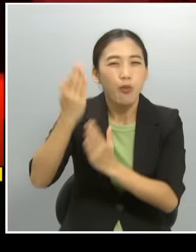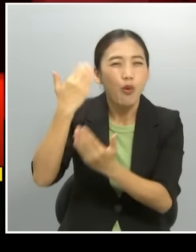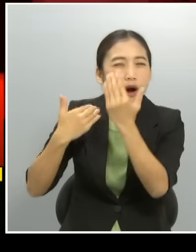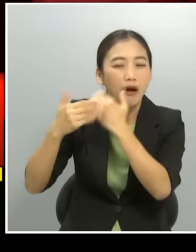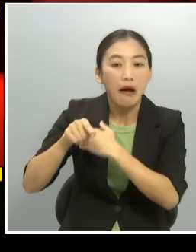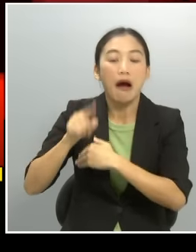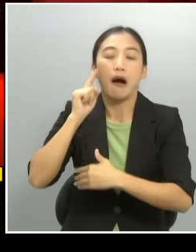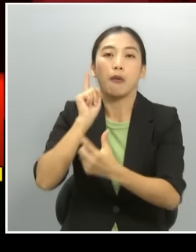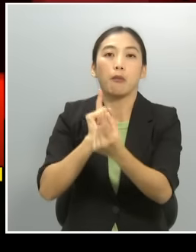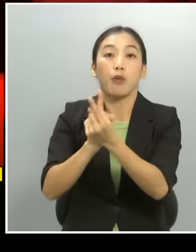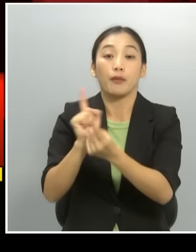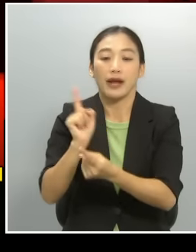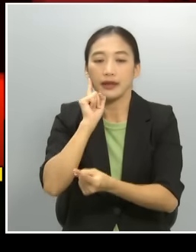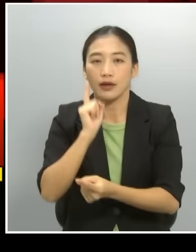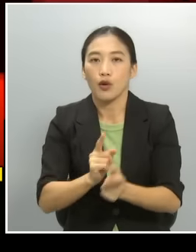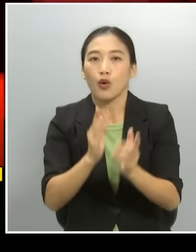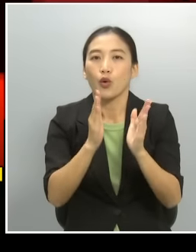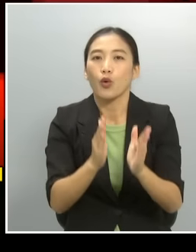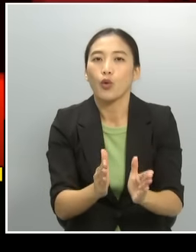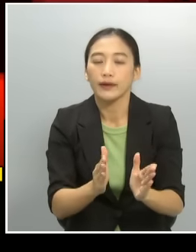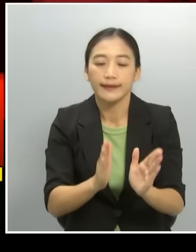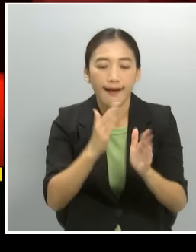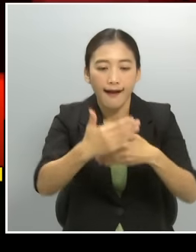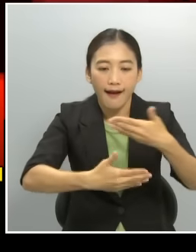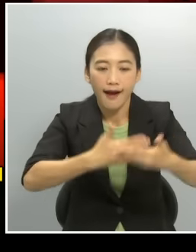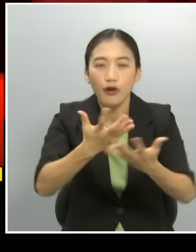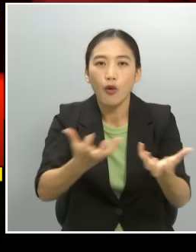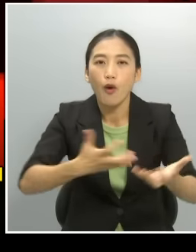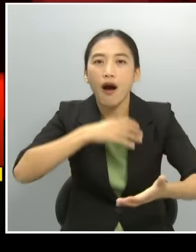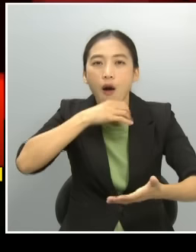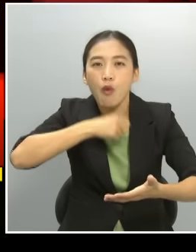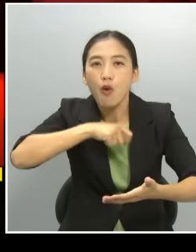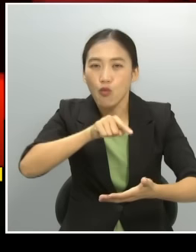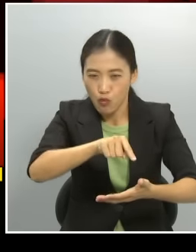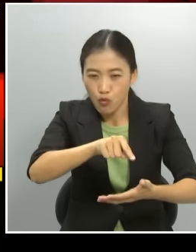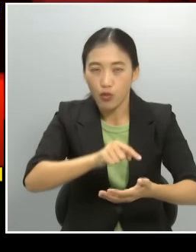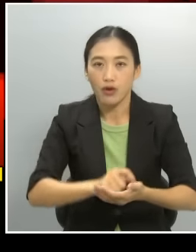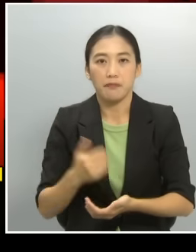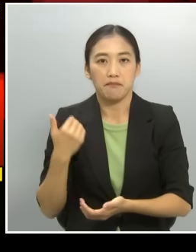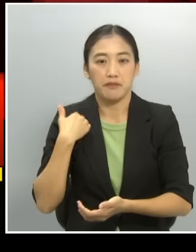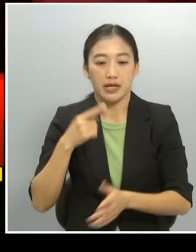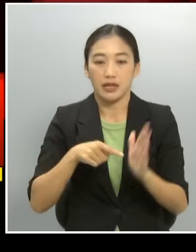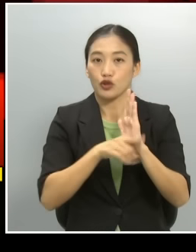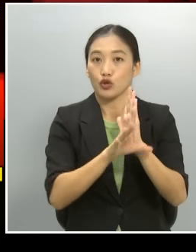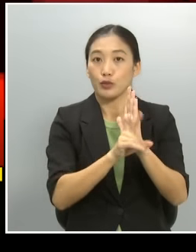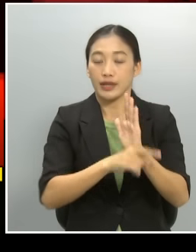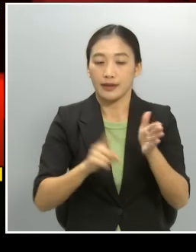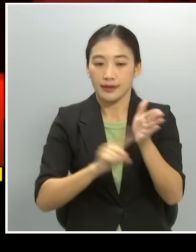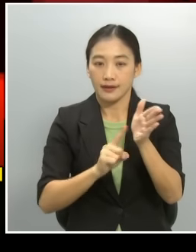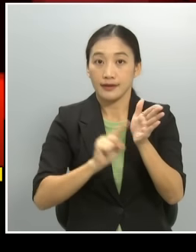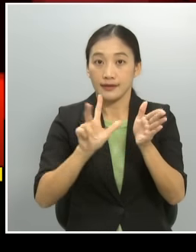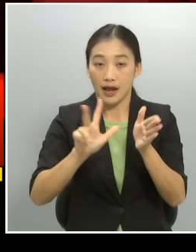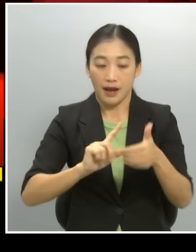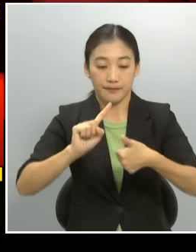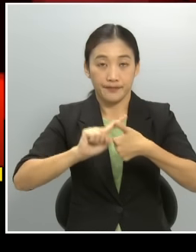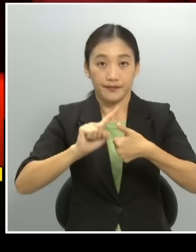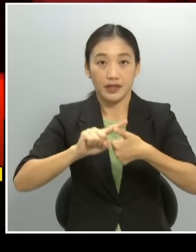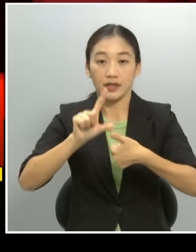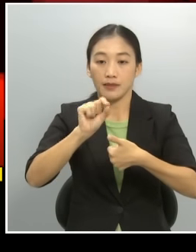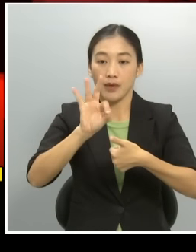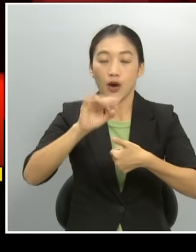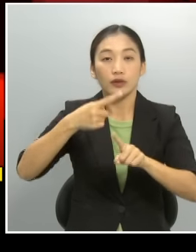ค้าสะสมของเก่าในพื้นที่จังหวัดชลบุรี3ครั้งด้วยกันครั้งแรกครับเมื่อที่29กุมภาพันธ์ปี67ขายเป็นในราค